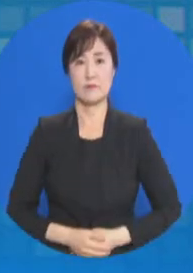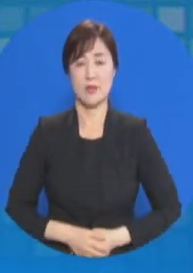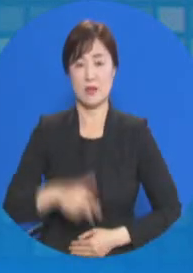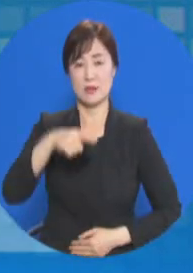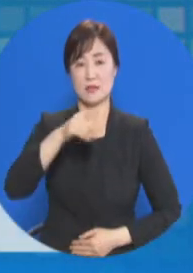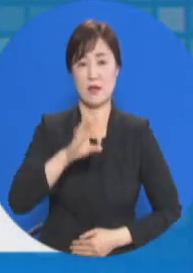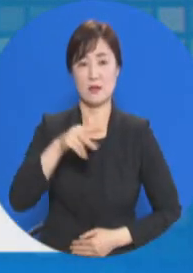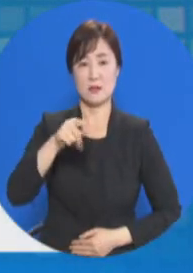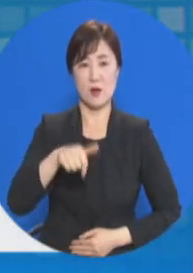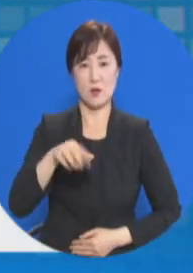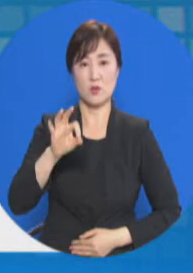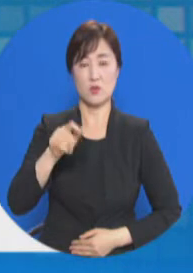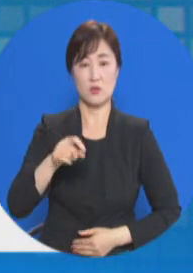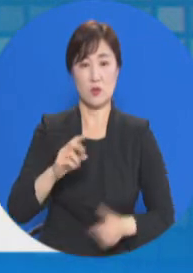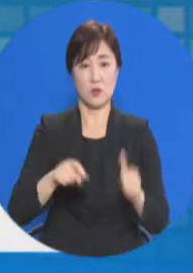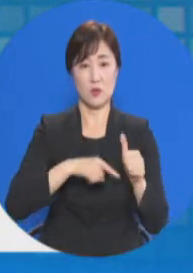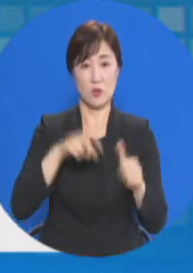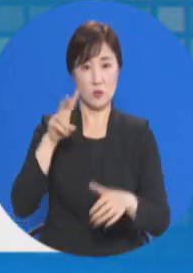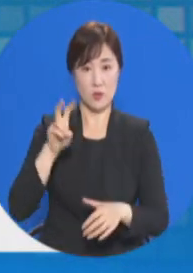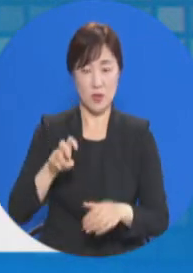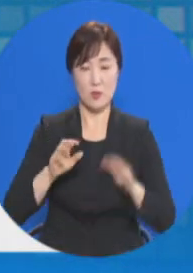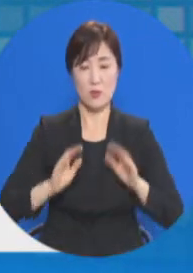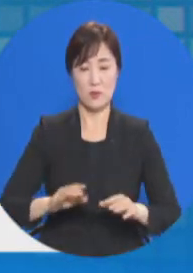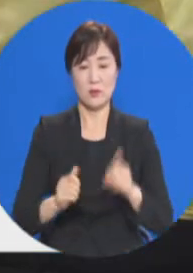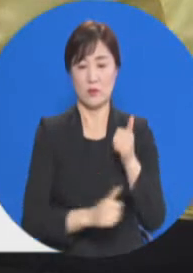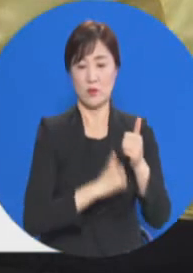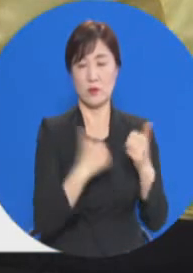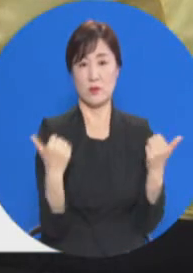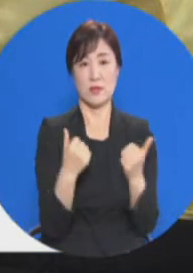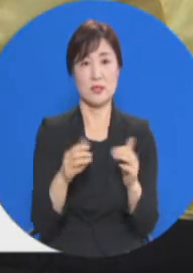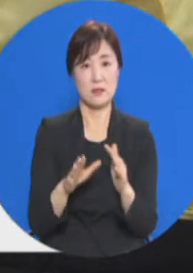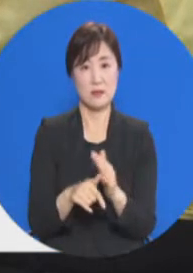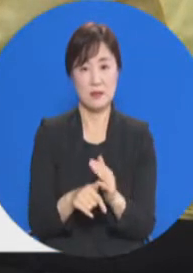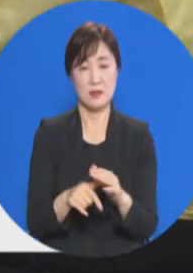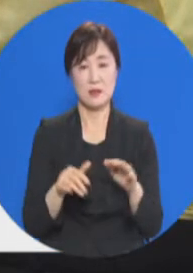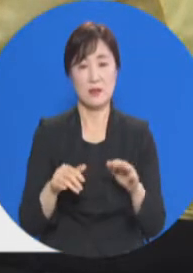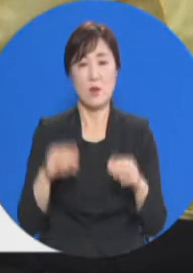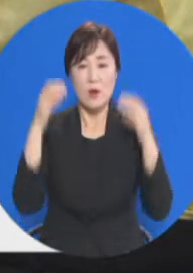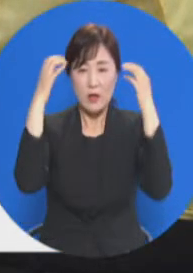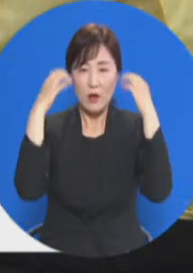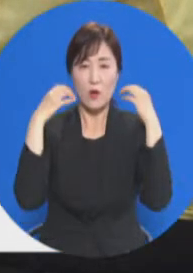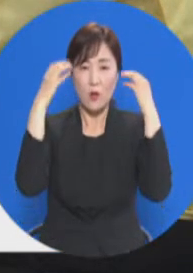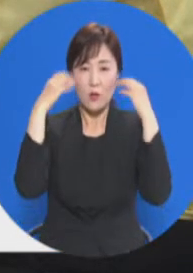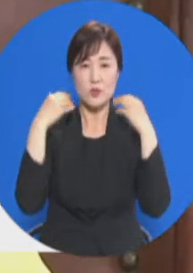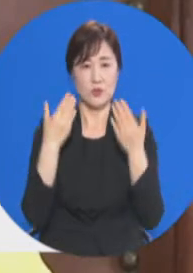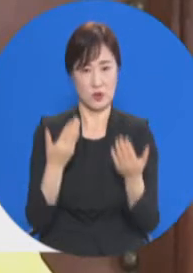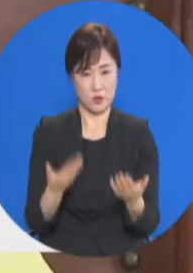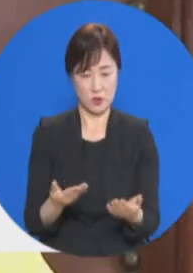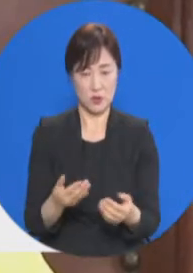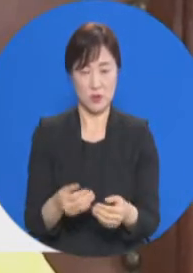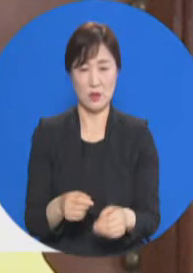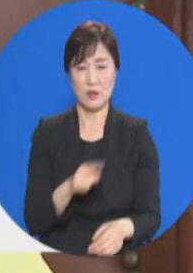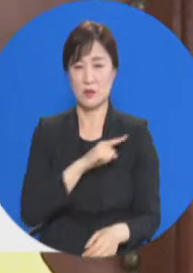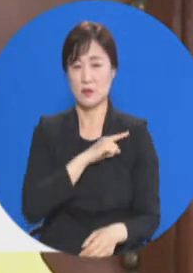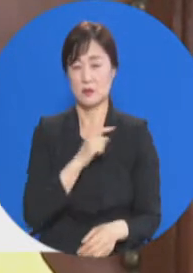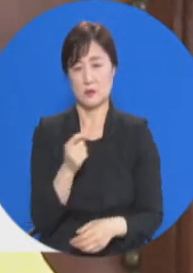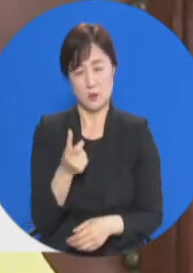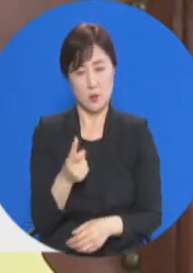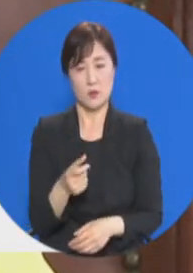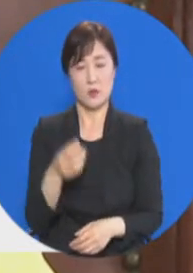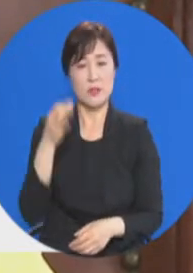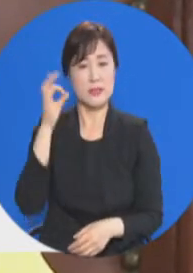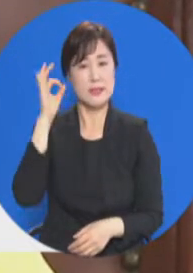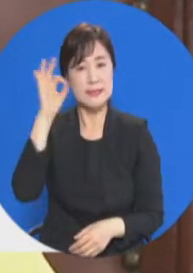장서궁 전라남도 교육감은 오늘 확대 간부회의 자리에서 올해 여름 휴가는 최소 10일 이상 눈치 보지 말고